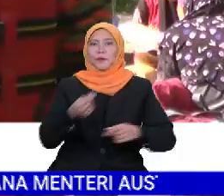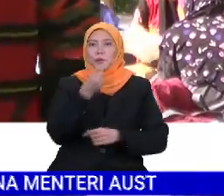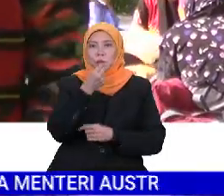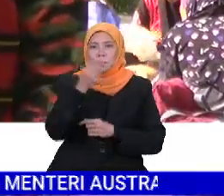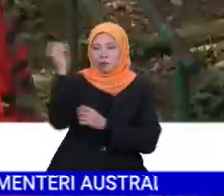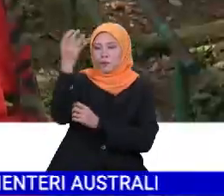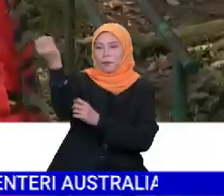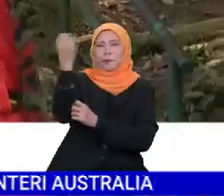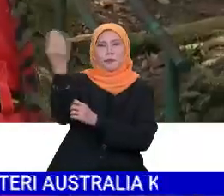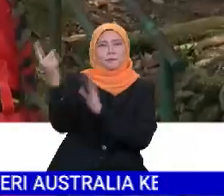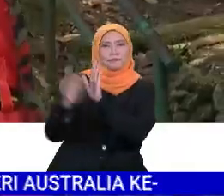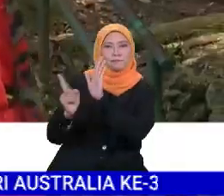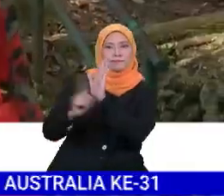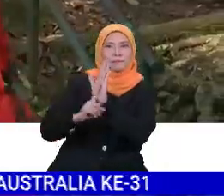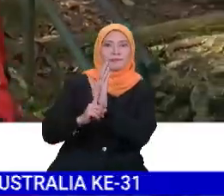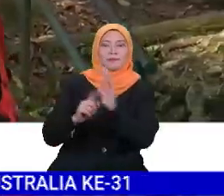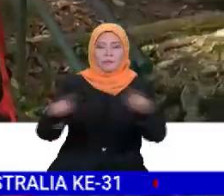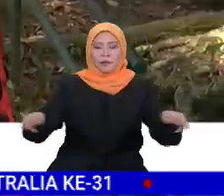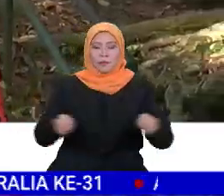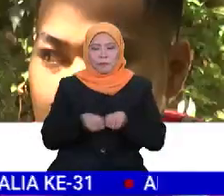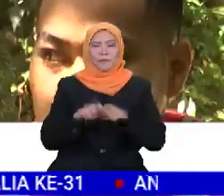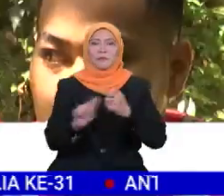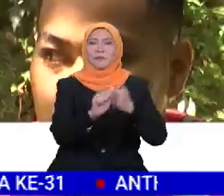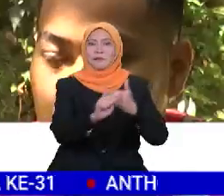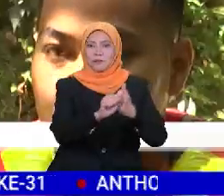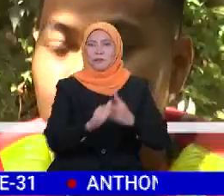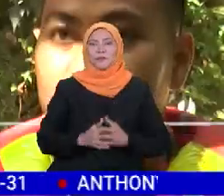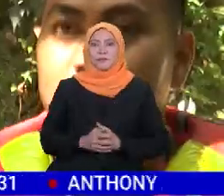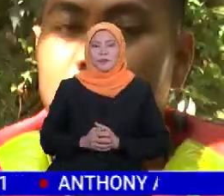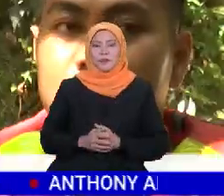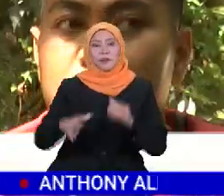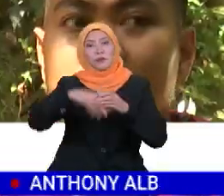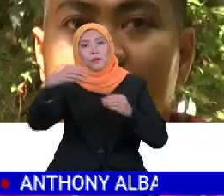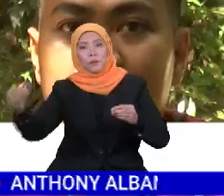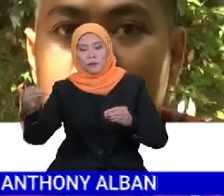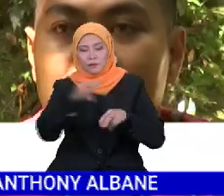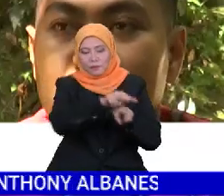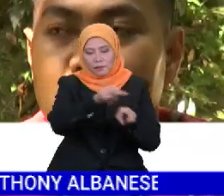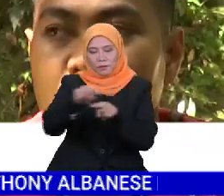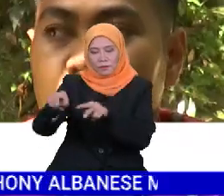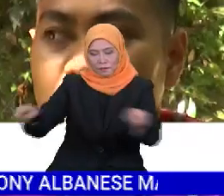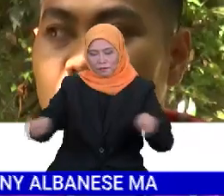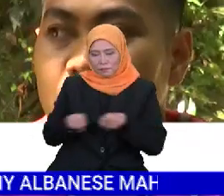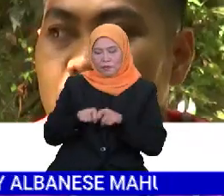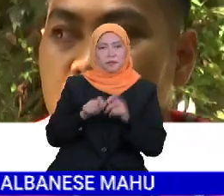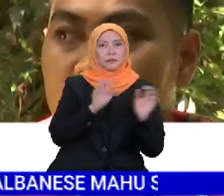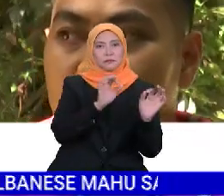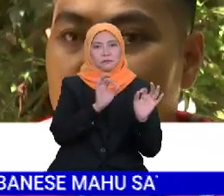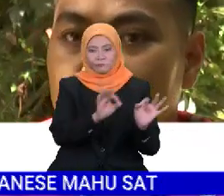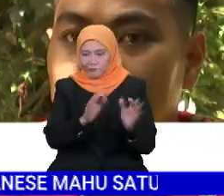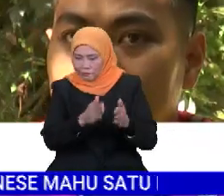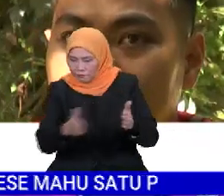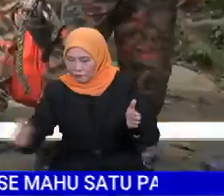amaran di lokasi berisiko. Kita keluar membuat pemantauan kepada lokasi-lokasi yang strategik